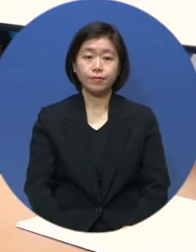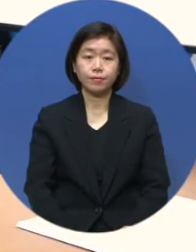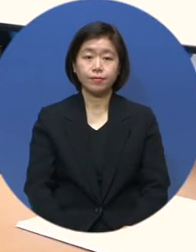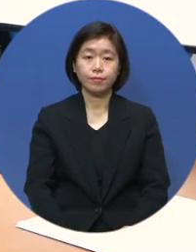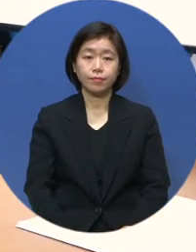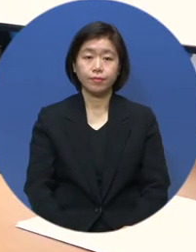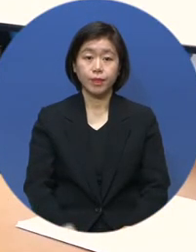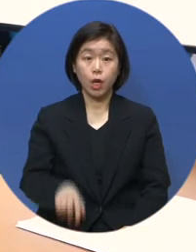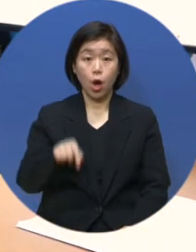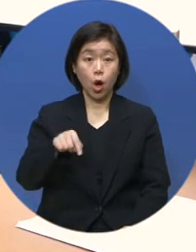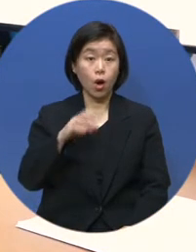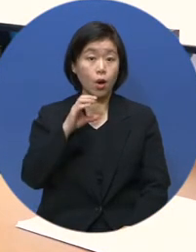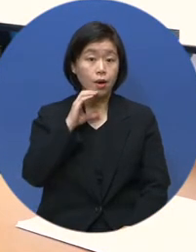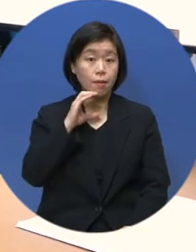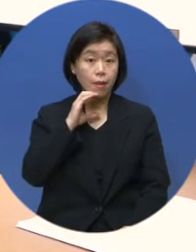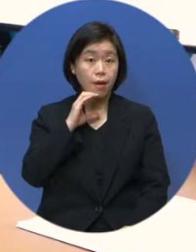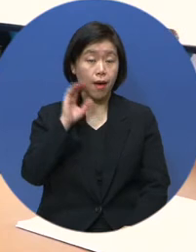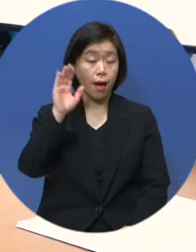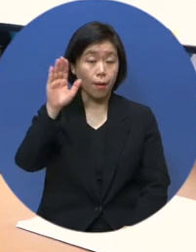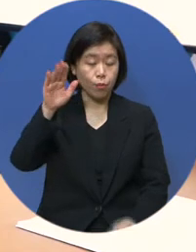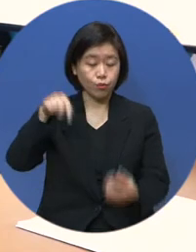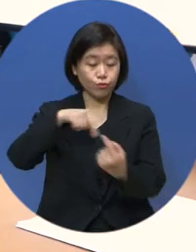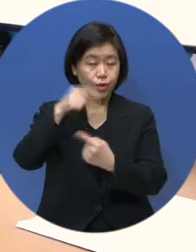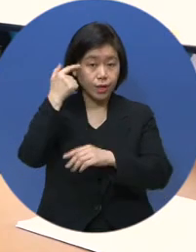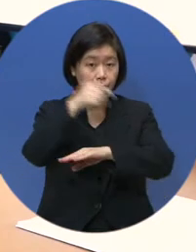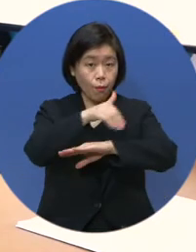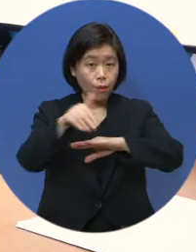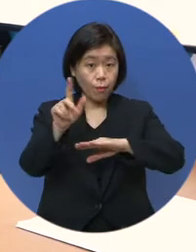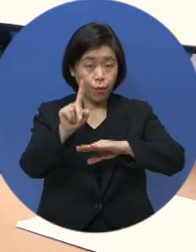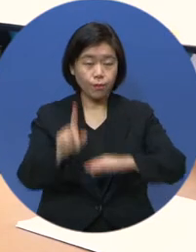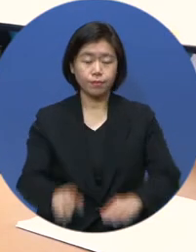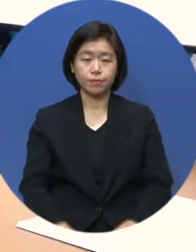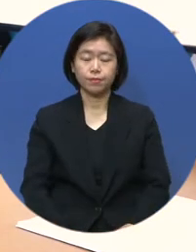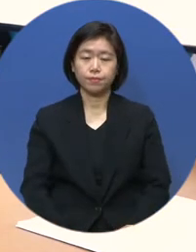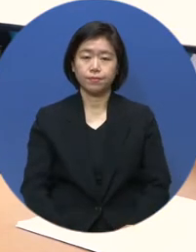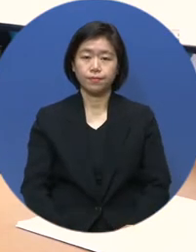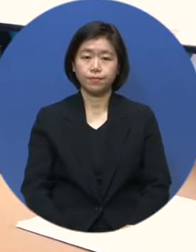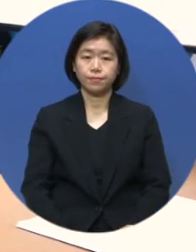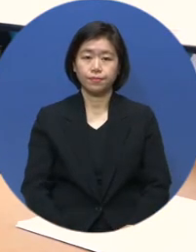뜨랑슈아의 운영 계획이 있다면 어떤 게 있을까요? 네,